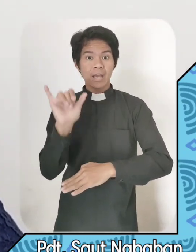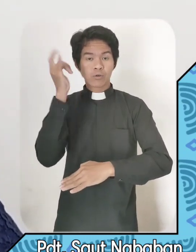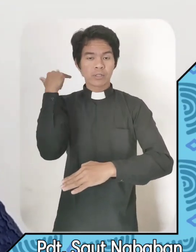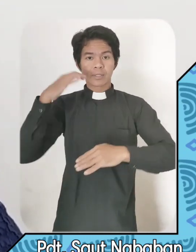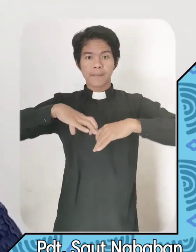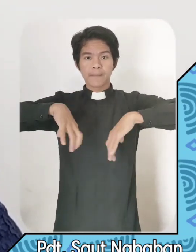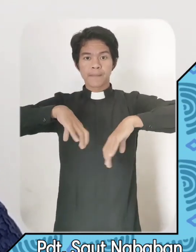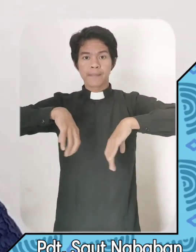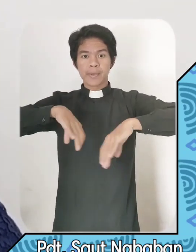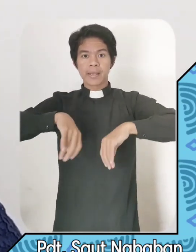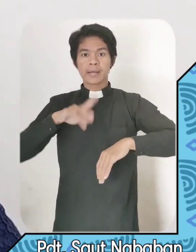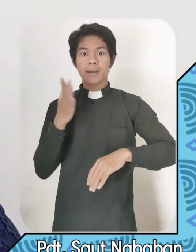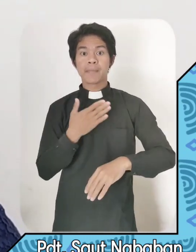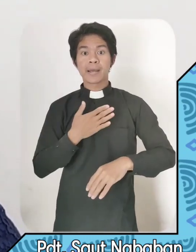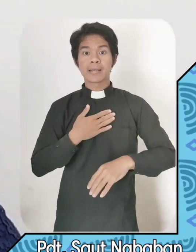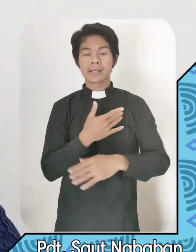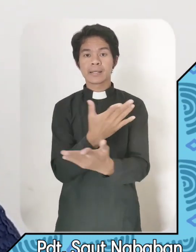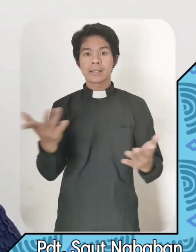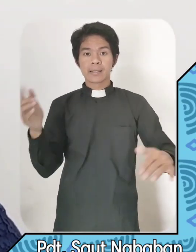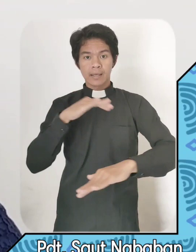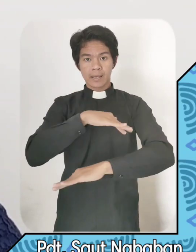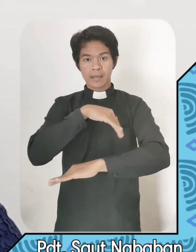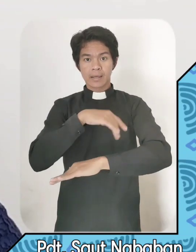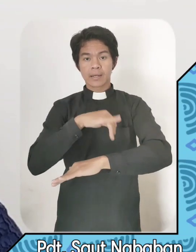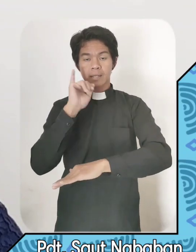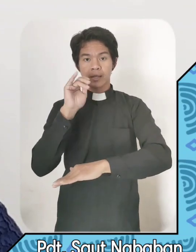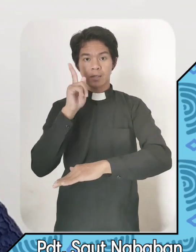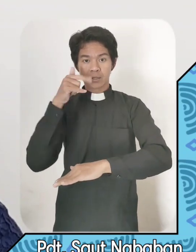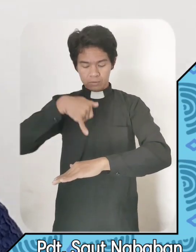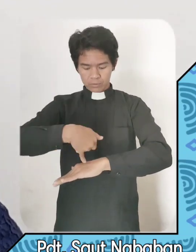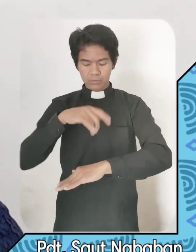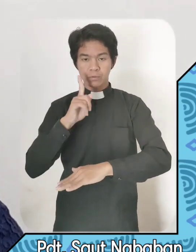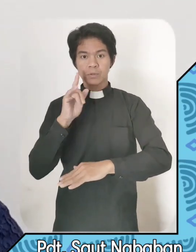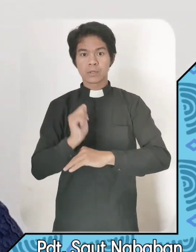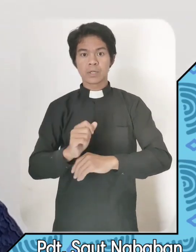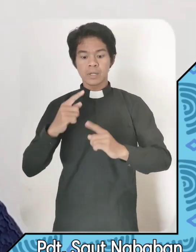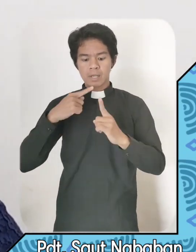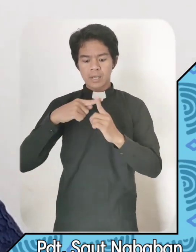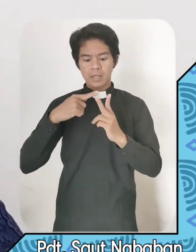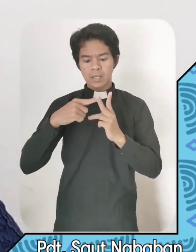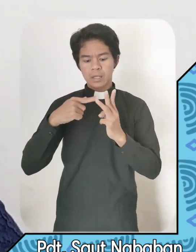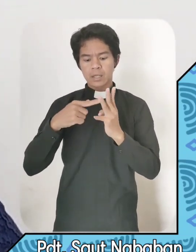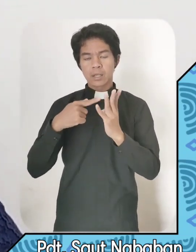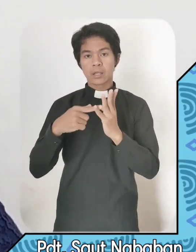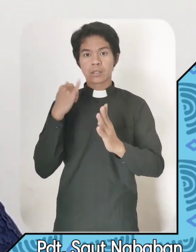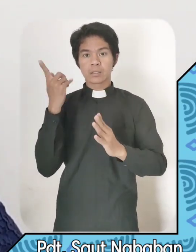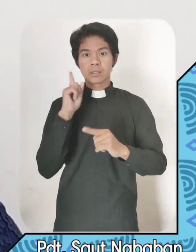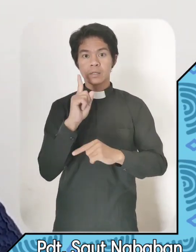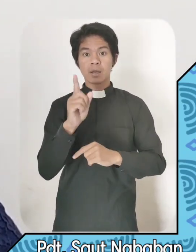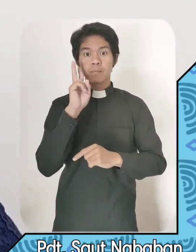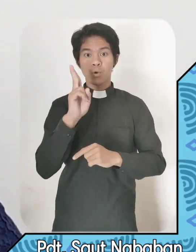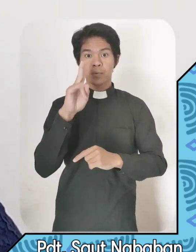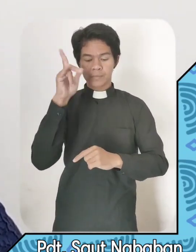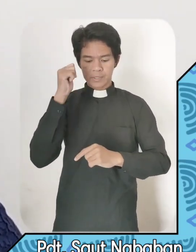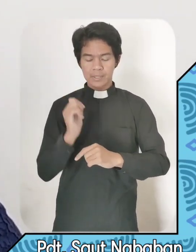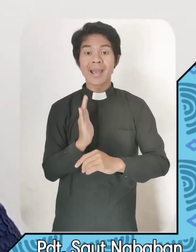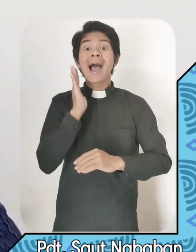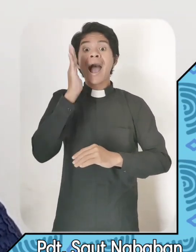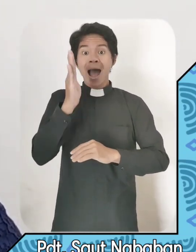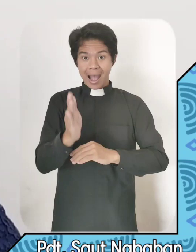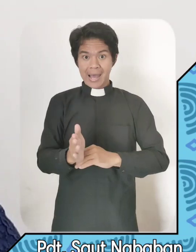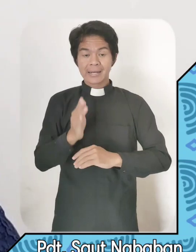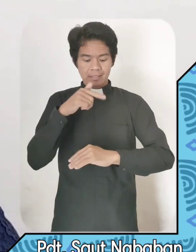sangat-sangat berbeda. Bagi kita, hari itu dihitung sejak jam 12 malam menjadi hari